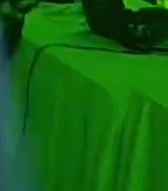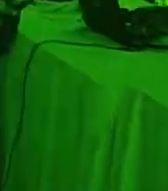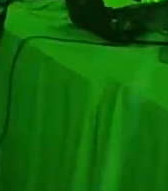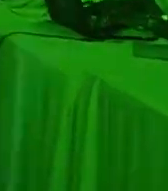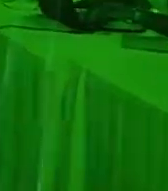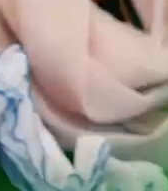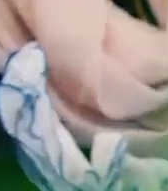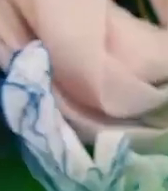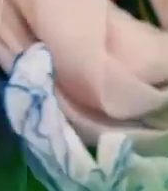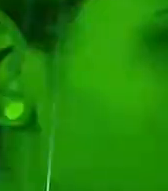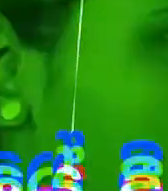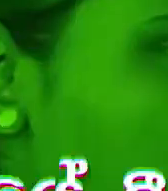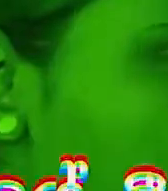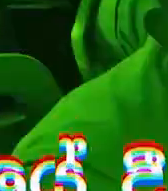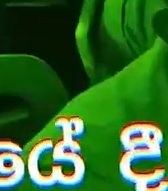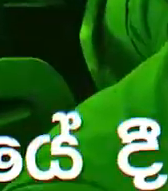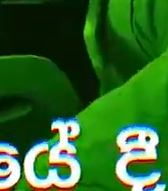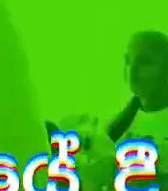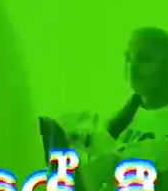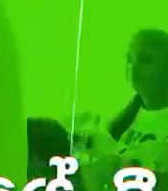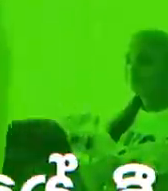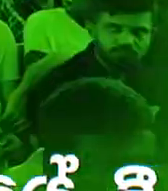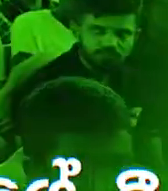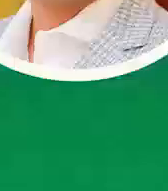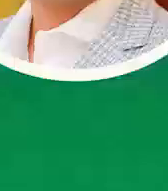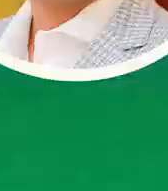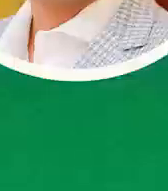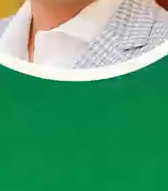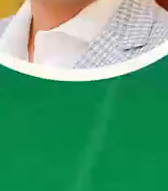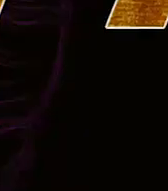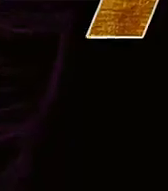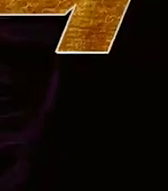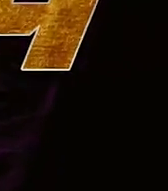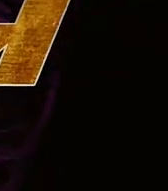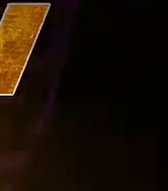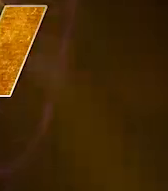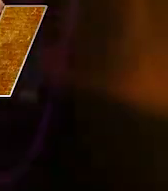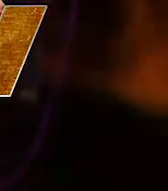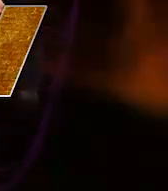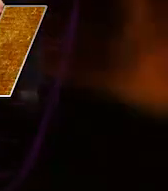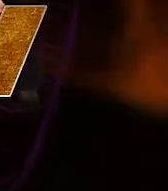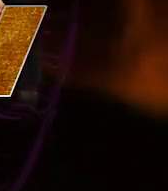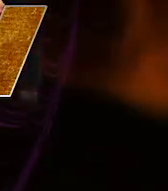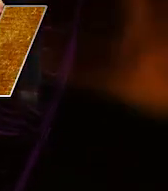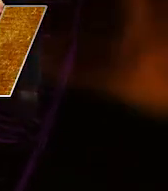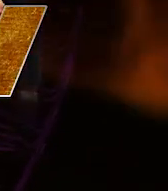ජයගමු ශ්‍රී ලංකා ජූනි 22 සහ 23 අම්පාර එච්.එම්. වීරසිංහ ක්‍රීඩාංගණයේදී.